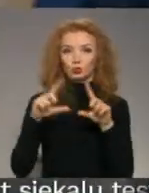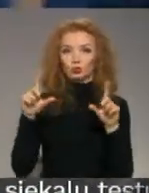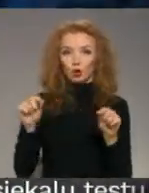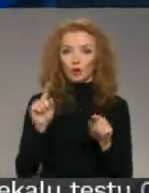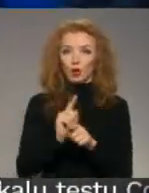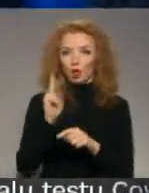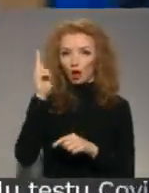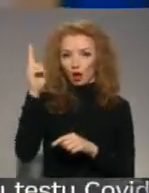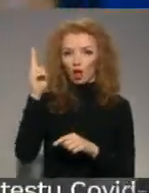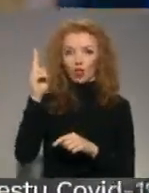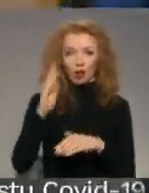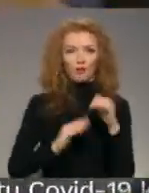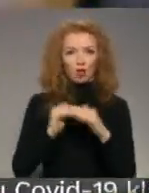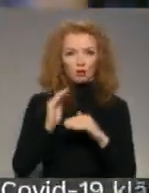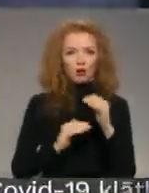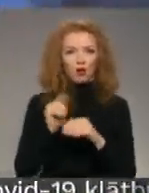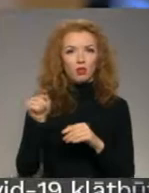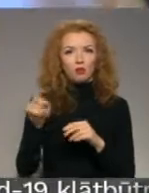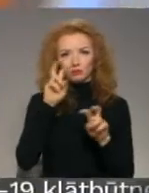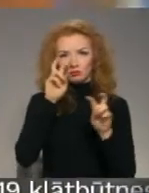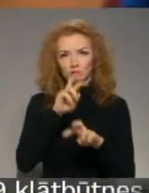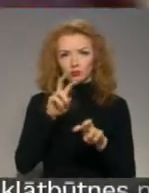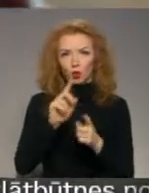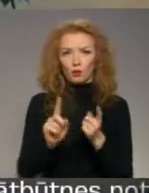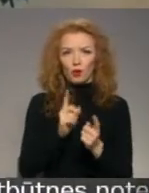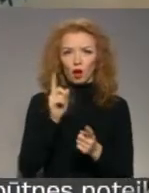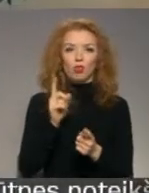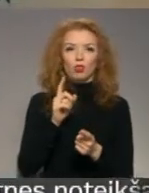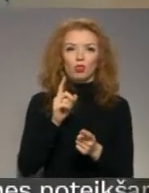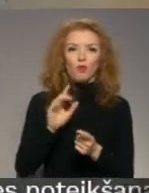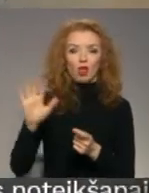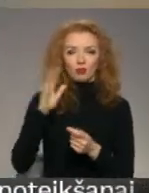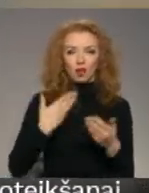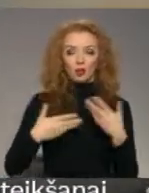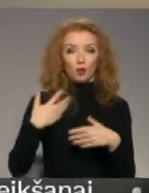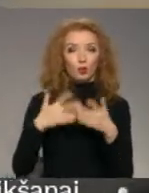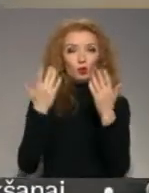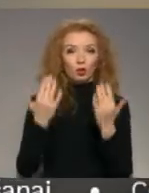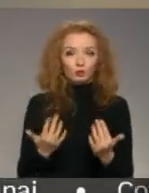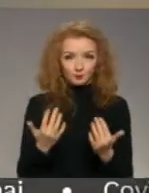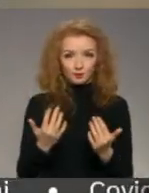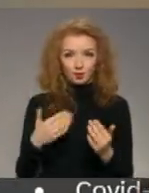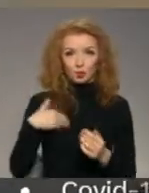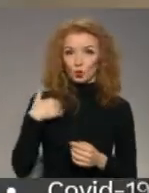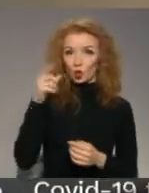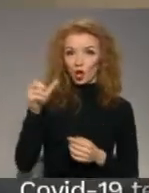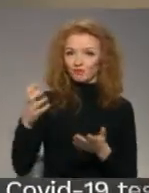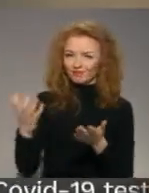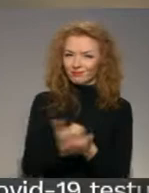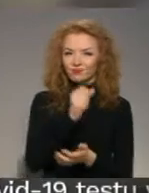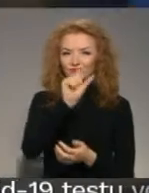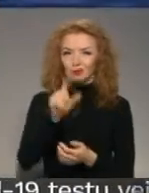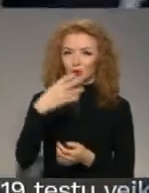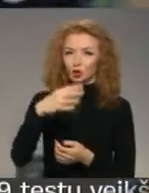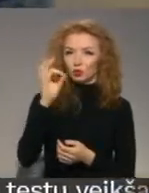arī zināma kvalitāte, ko vērtēs pēc obligāto centralizēto eksāmenu rezultātiem. Proti, skolēniem jāsniedz vismaz 40%